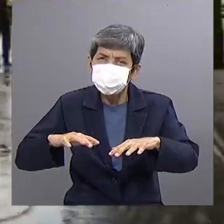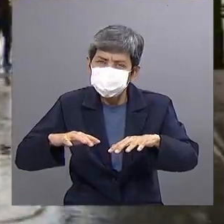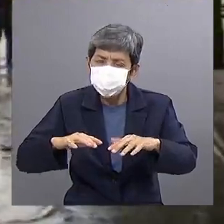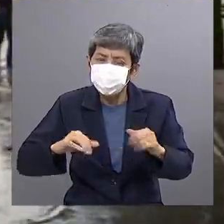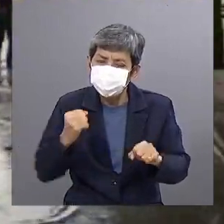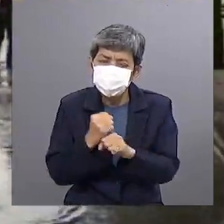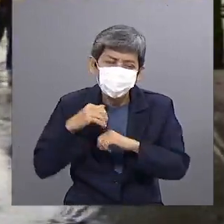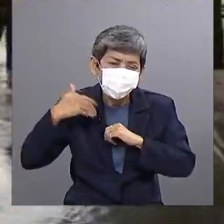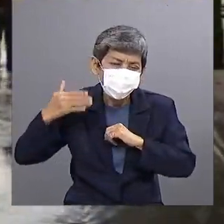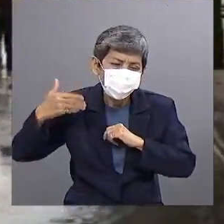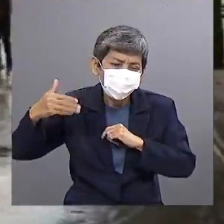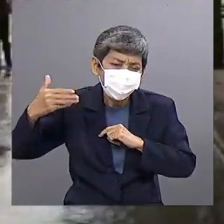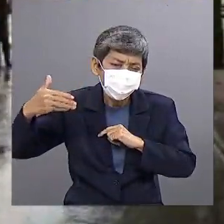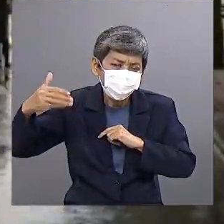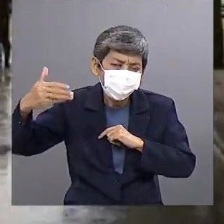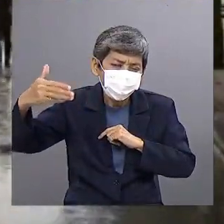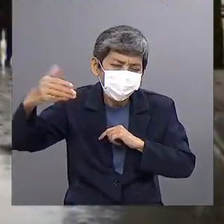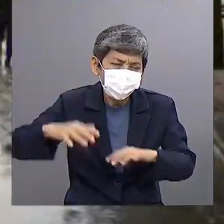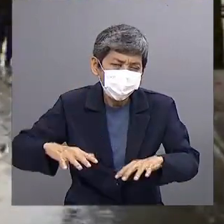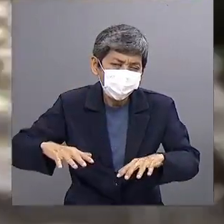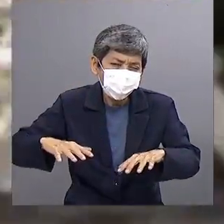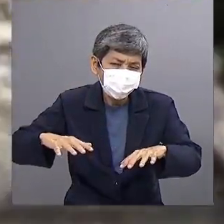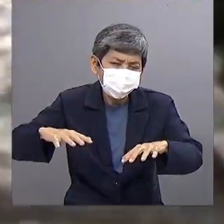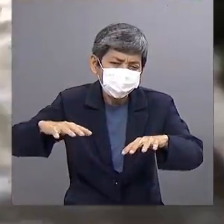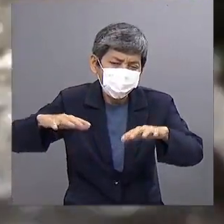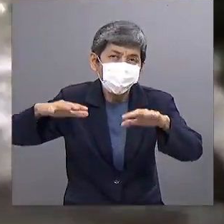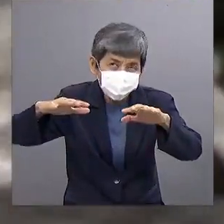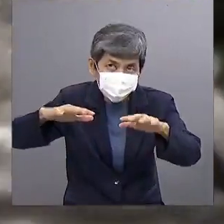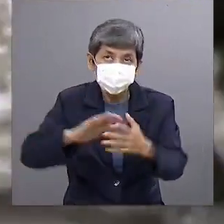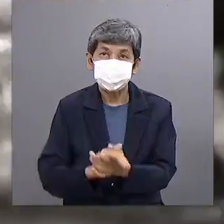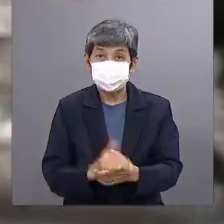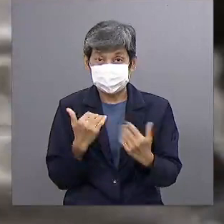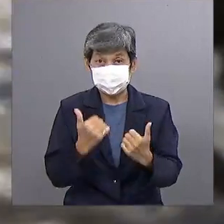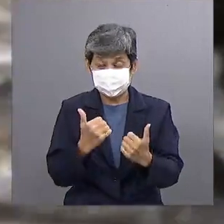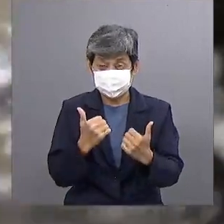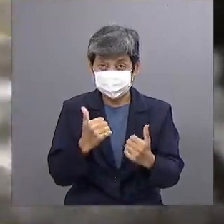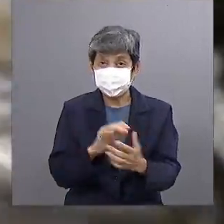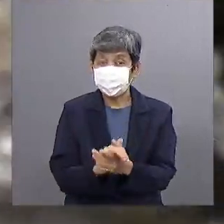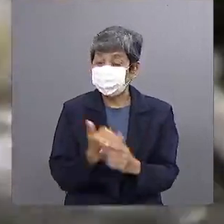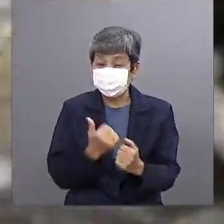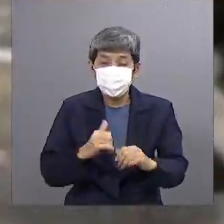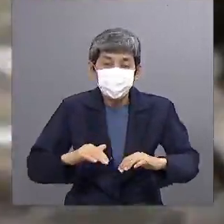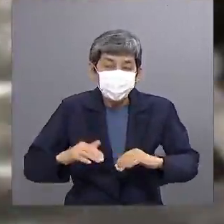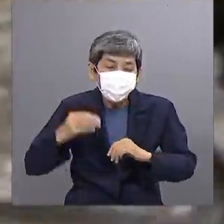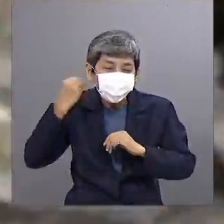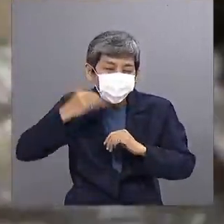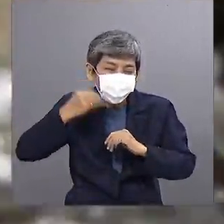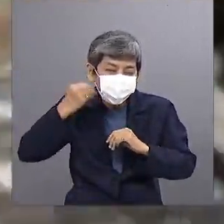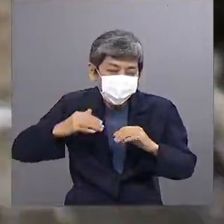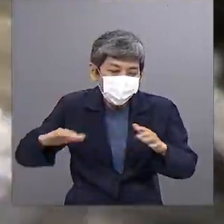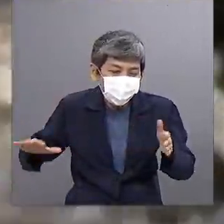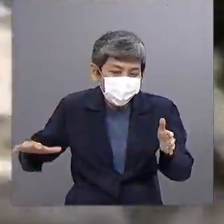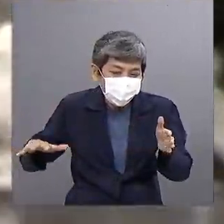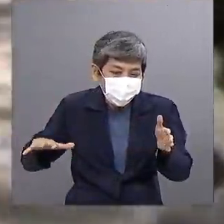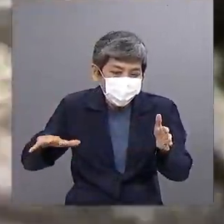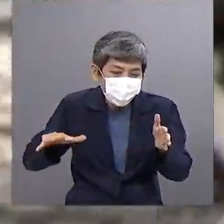รงนี้เนี่ยมันจะมีเวลาแต่ในขณะเดียวกันไอ้ความที่มันเกิดค่อยๆเกิดเนี่ยอีกมุมนึงก็คือว่าอาจจะมีบางคนก็